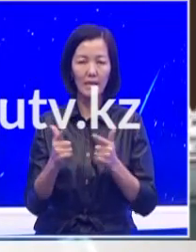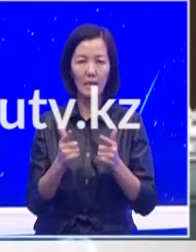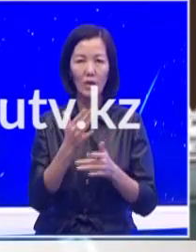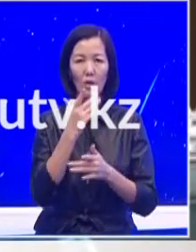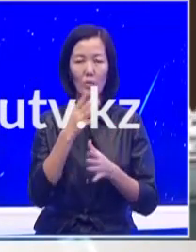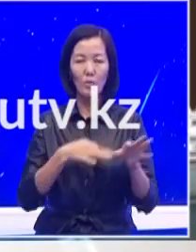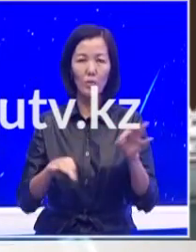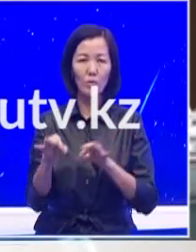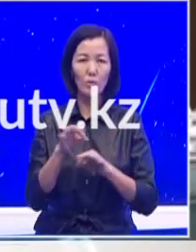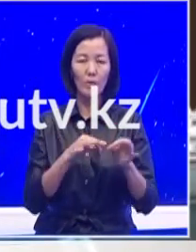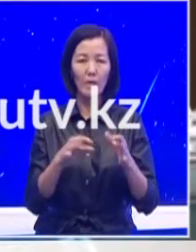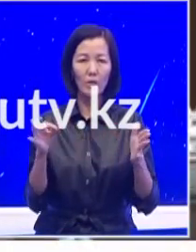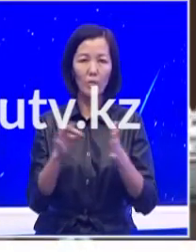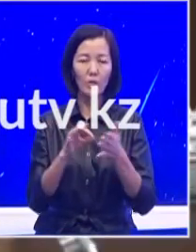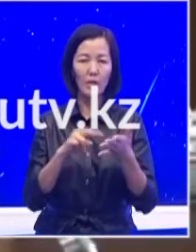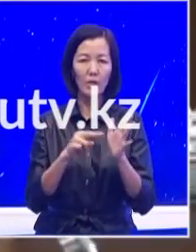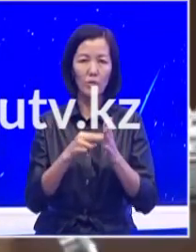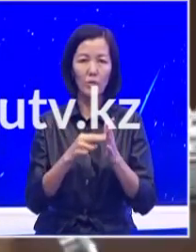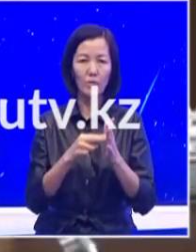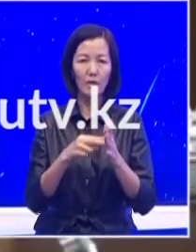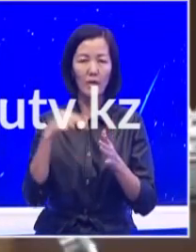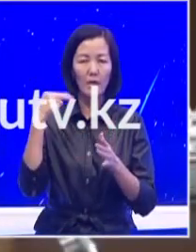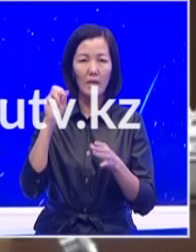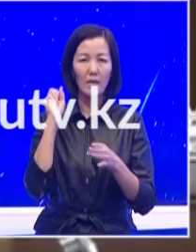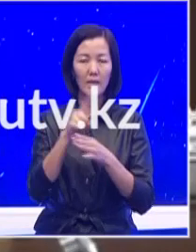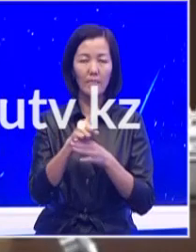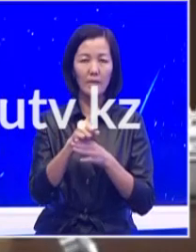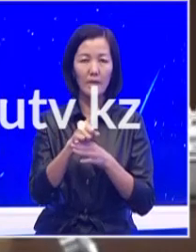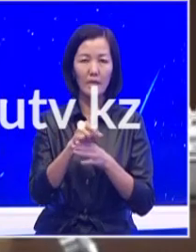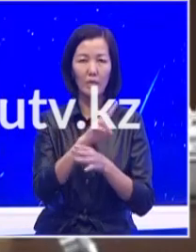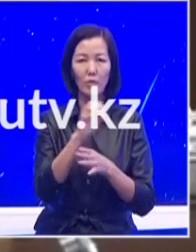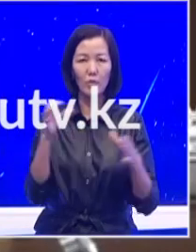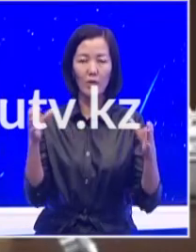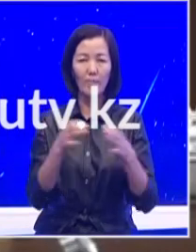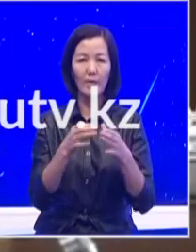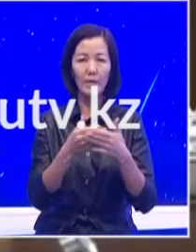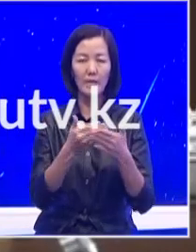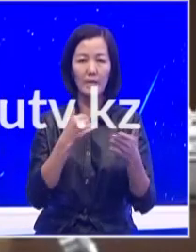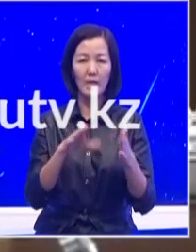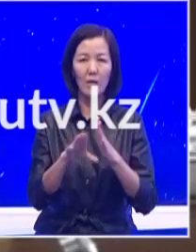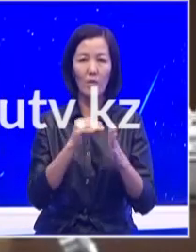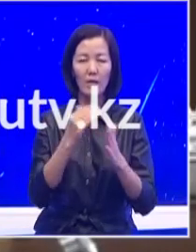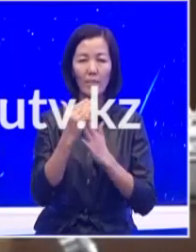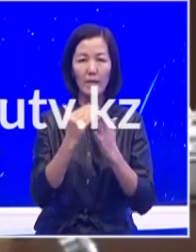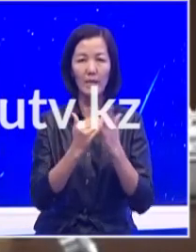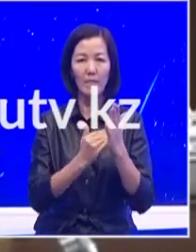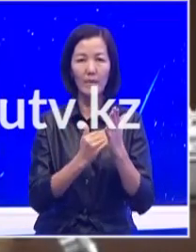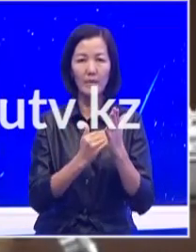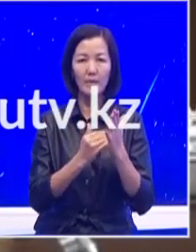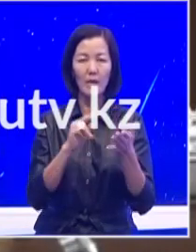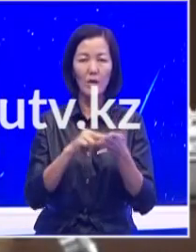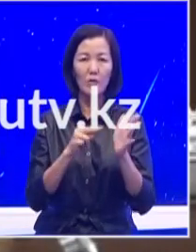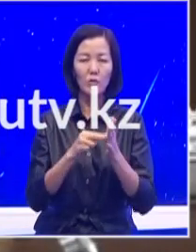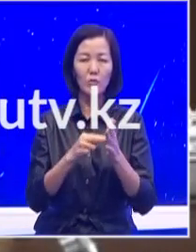Ұлттық жобаларда көзделген іс-шаралар мемлекет басшысының тапсырмалары мен Нұр Отан партиясы сайлауалды бағдарламасындағы міндеттерге